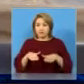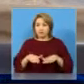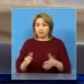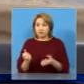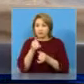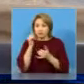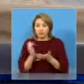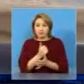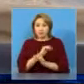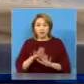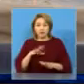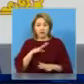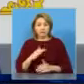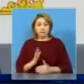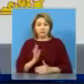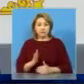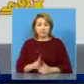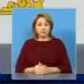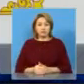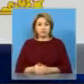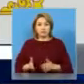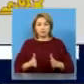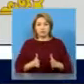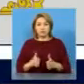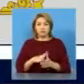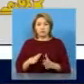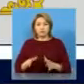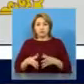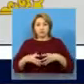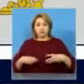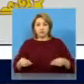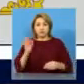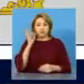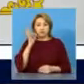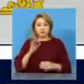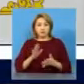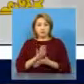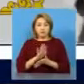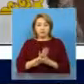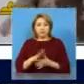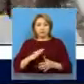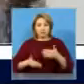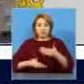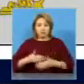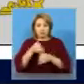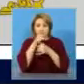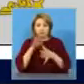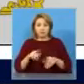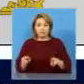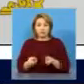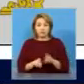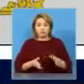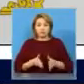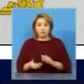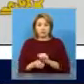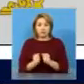таппаған мәселелер де аз емес. Жолдың жағдайы сын көтермейді. Көктемде, күзде балшықтан жүру мүмкін емес. Енді сол жолға